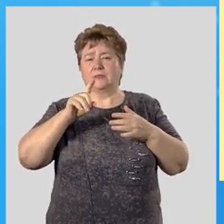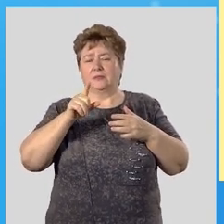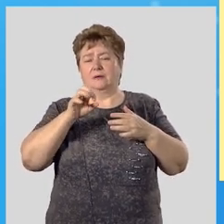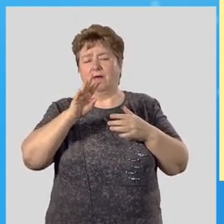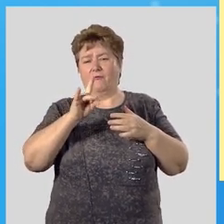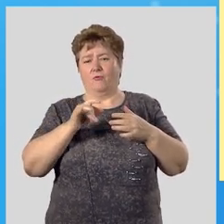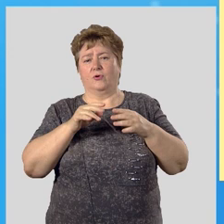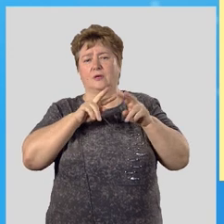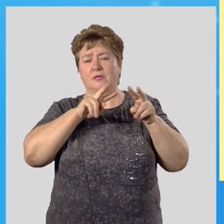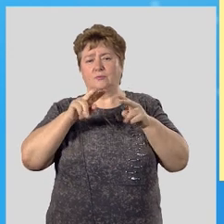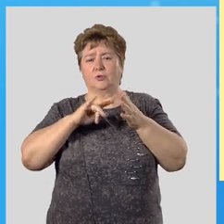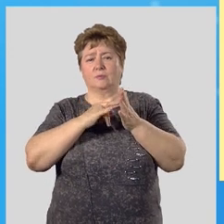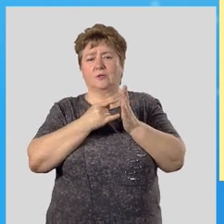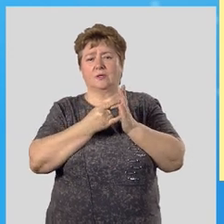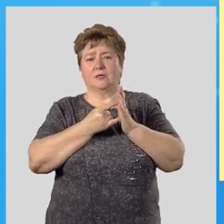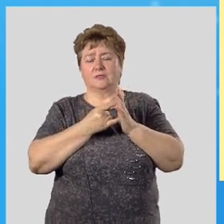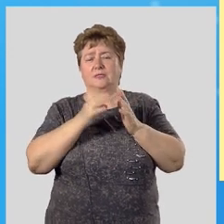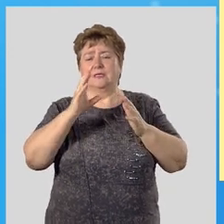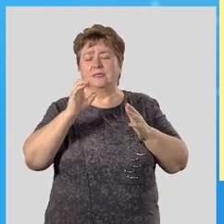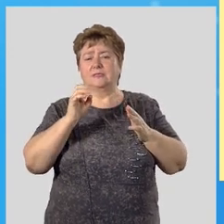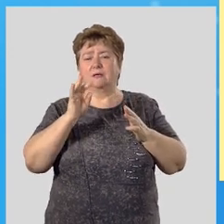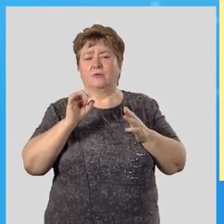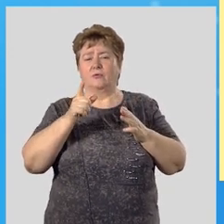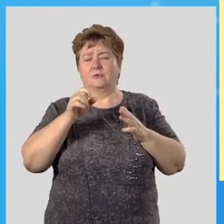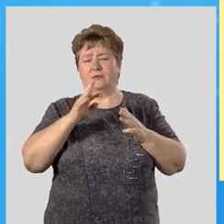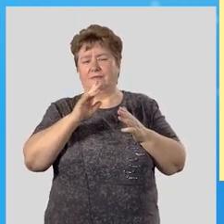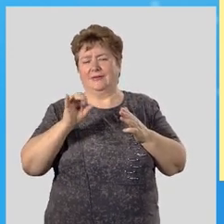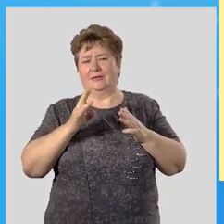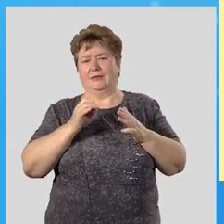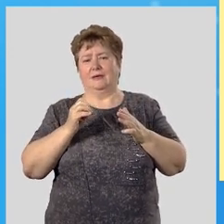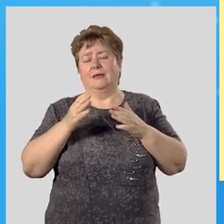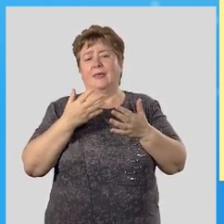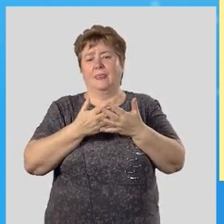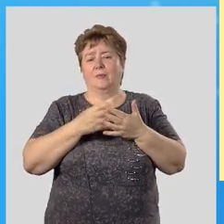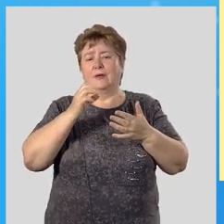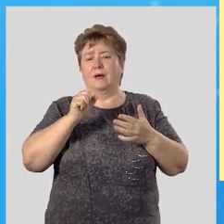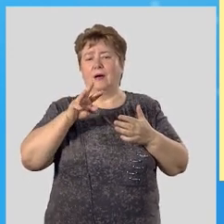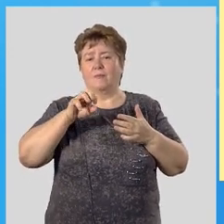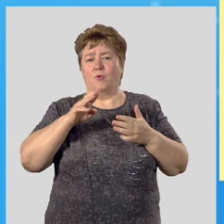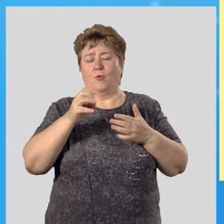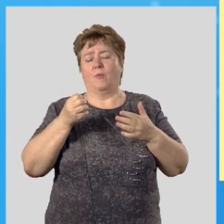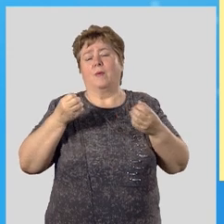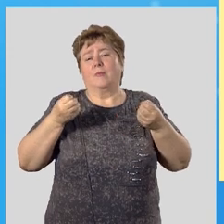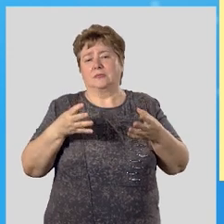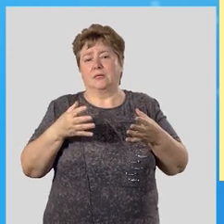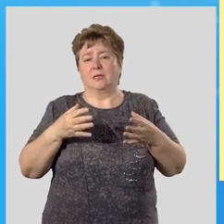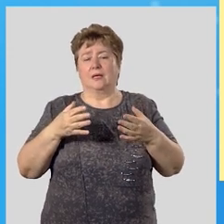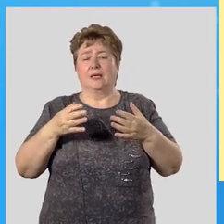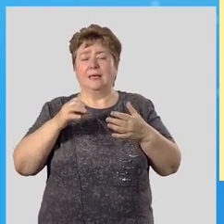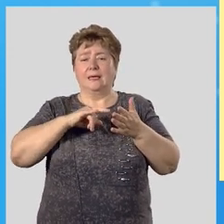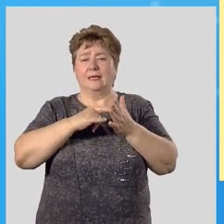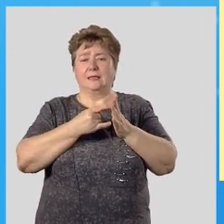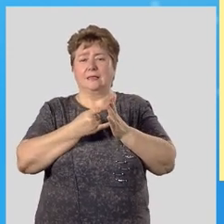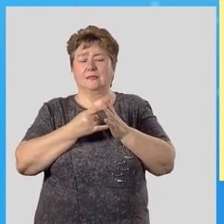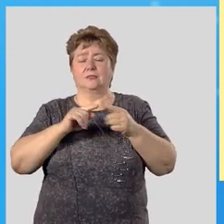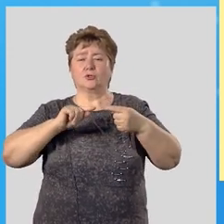саркомастегофоры мы рассмотрим класс саркодовые на примере амебы обыкновенной и